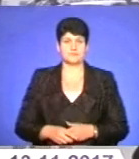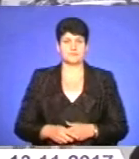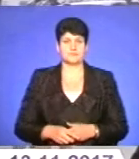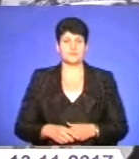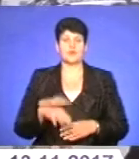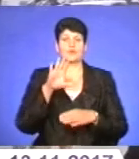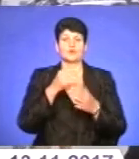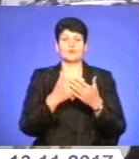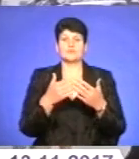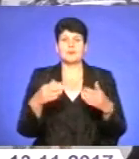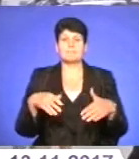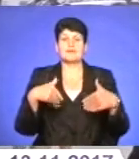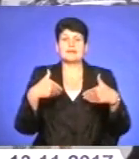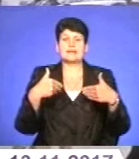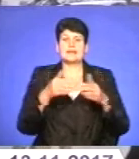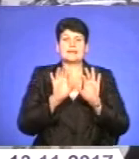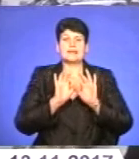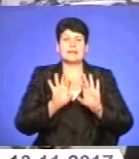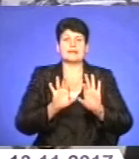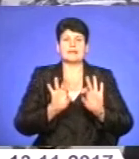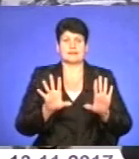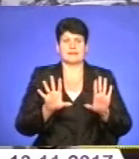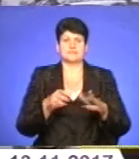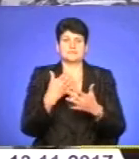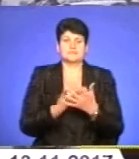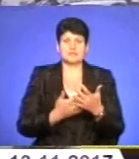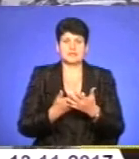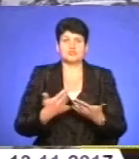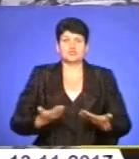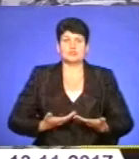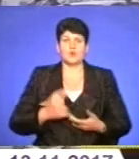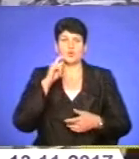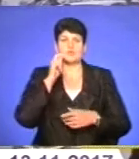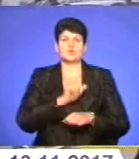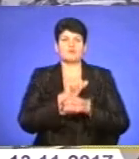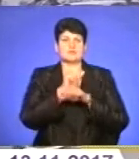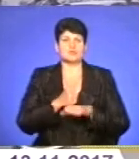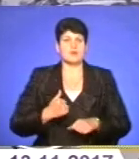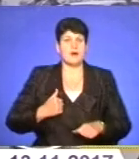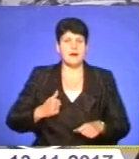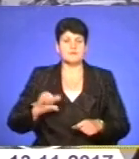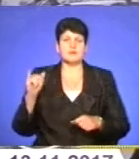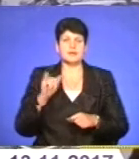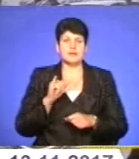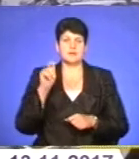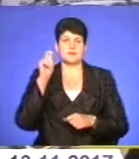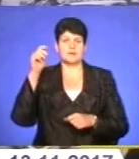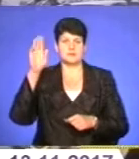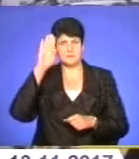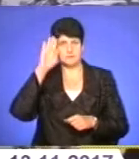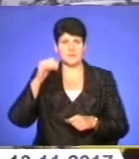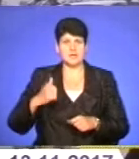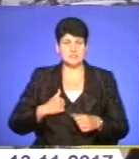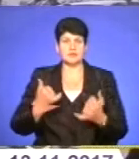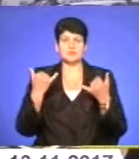Фотовиставка передає сюжети життя бійців Української повстанської армії та бійців, які на сьогоднішній